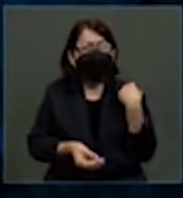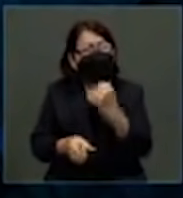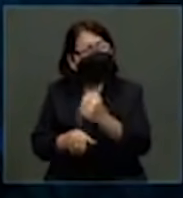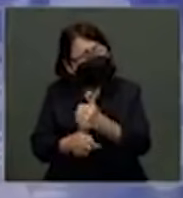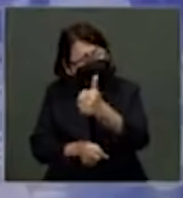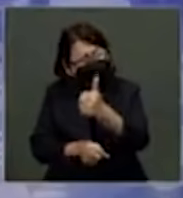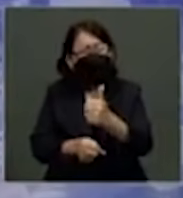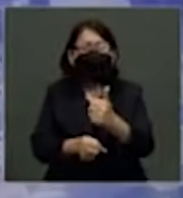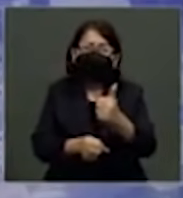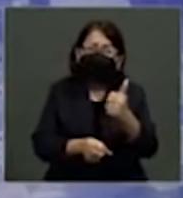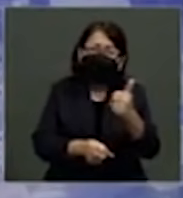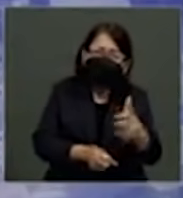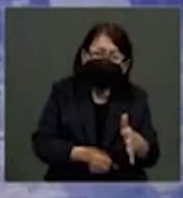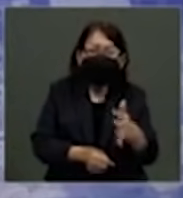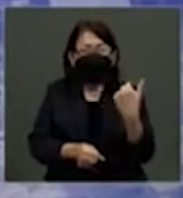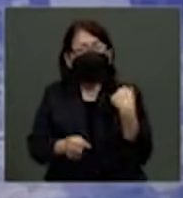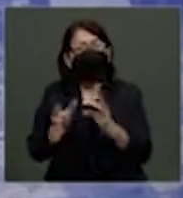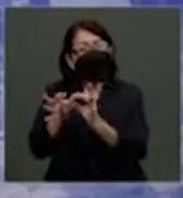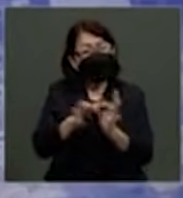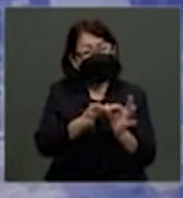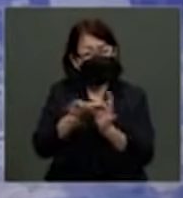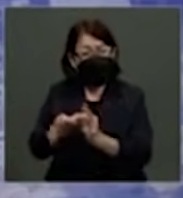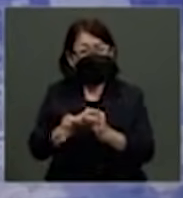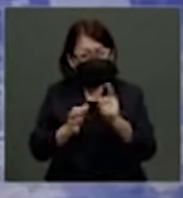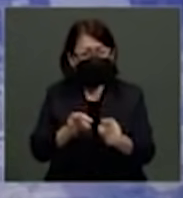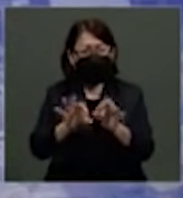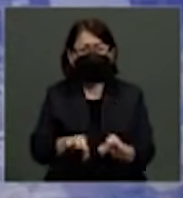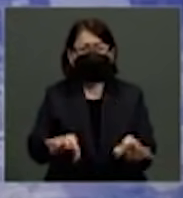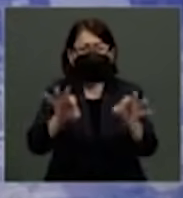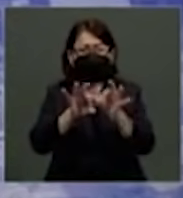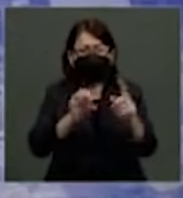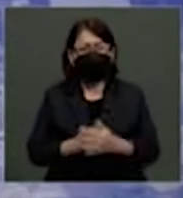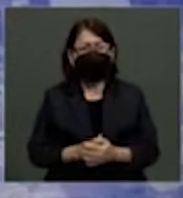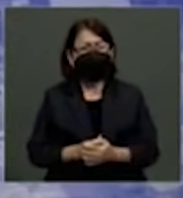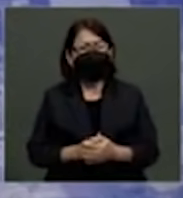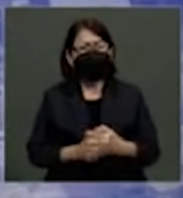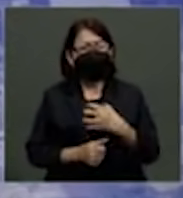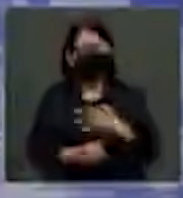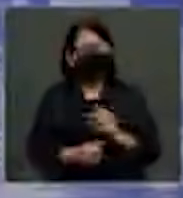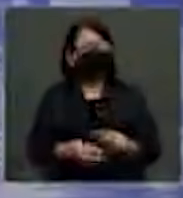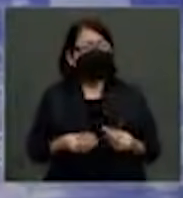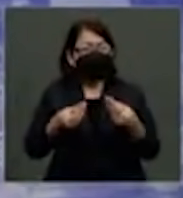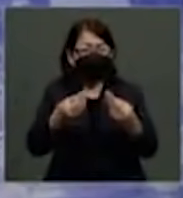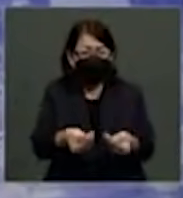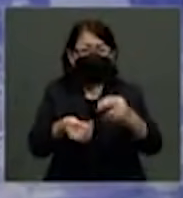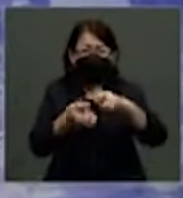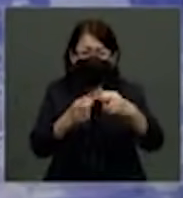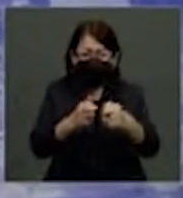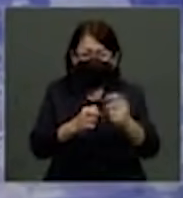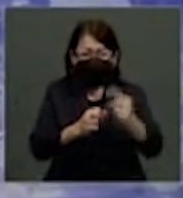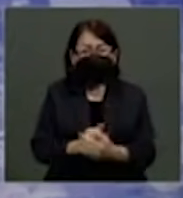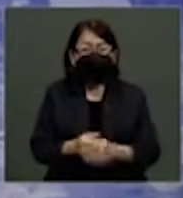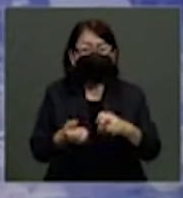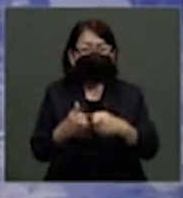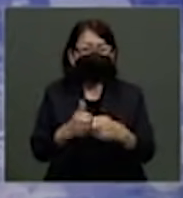มนะครับอันนี้ก็เหมือนกับมีข้อให้ยกเว้นไว้บ้างนะครับซึ่งก็จะเกี่ยวโยงกันนะครับแต่ว่